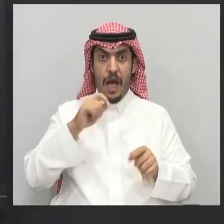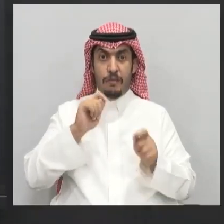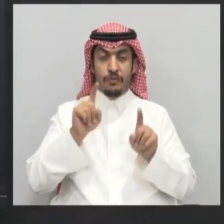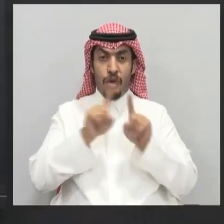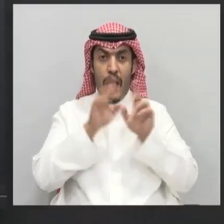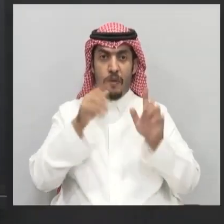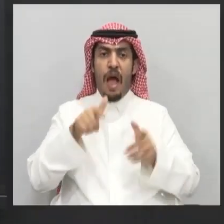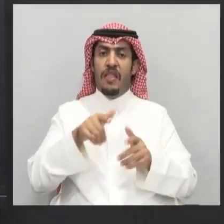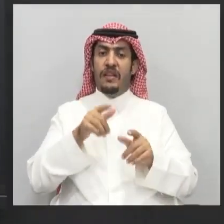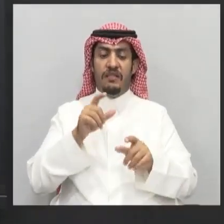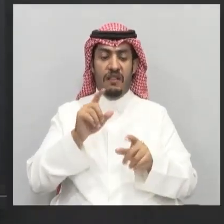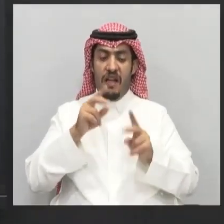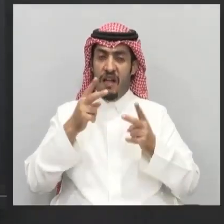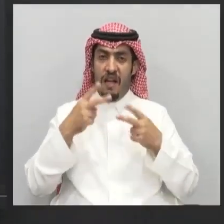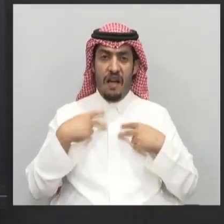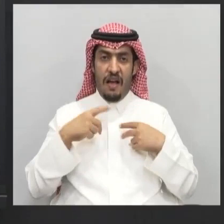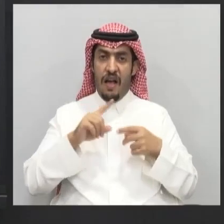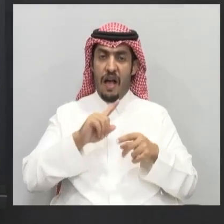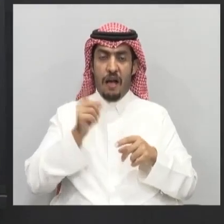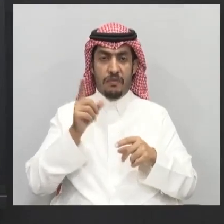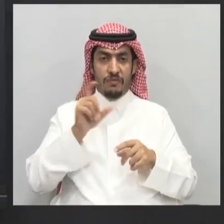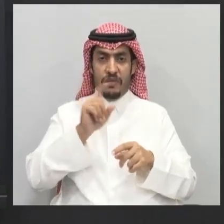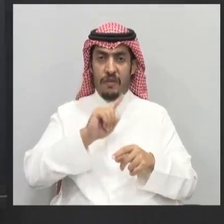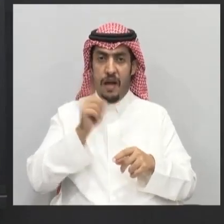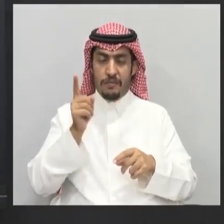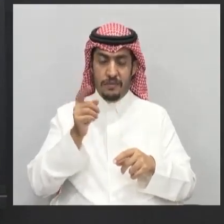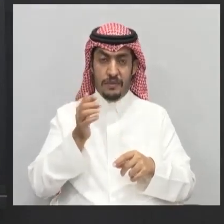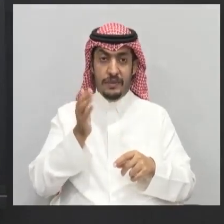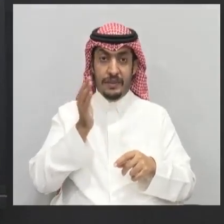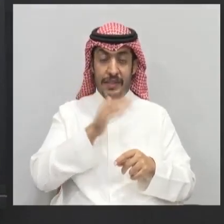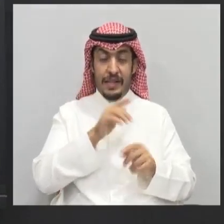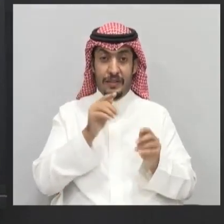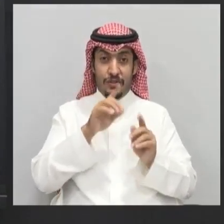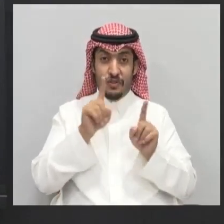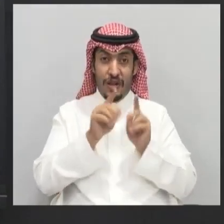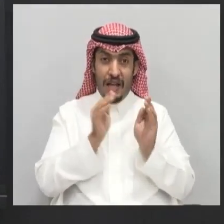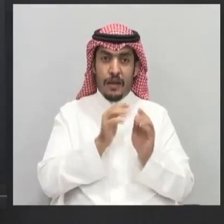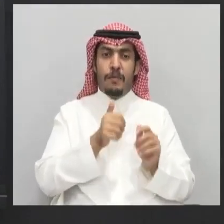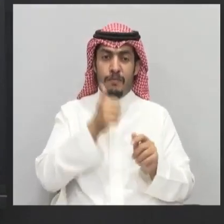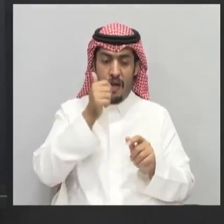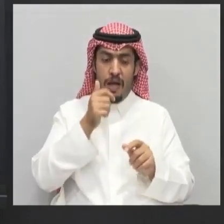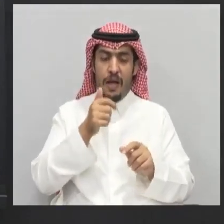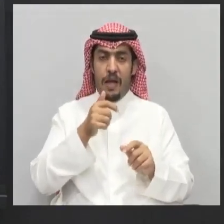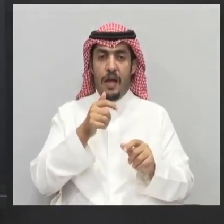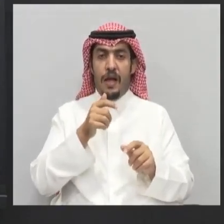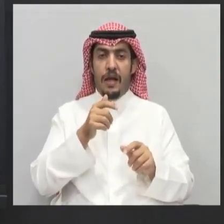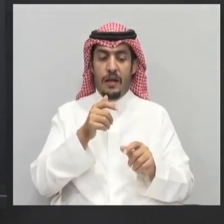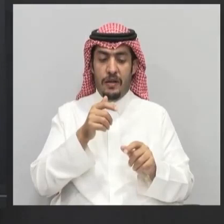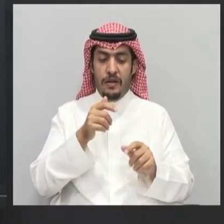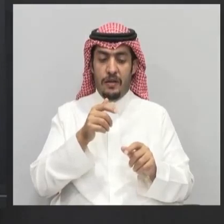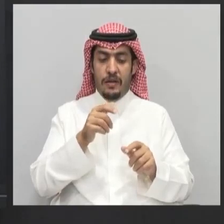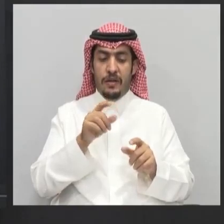فعله خطير ولا يقبل لا يقبل الله شركه الاصغر فان الله لا يقبله سبحانه